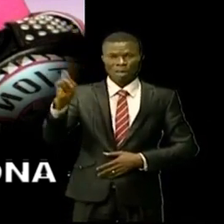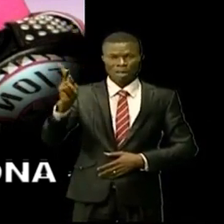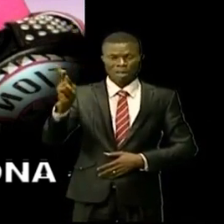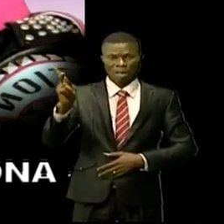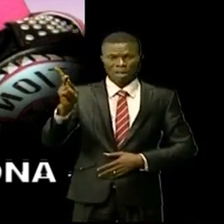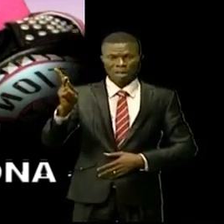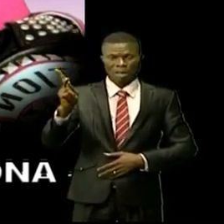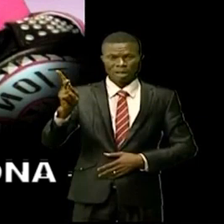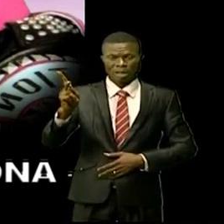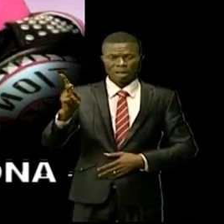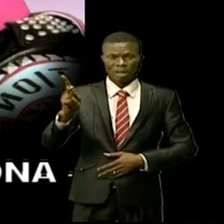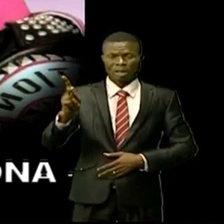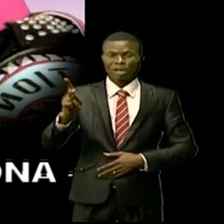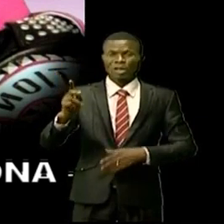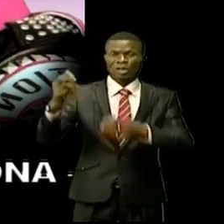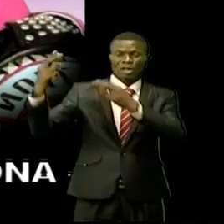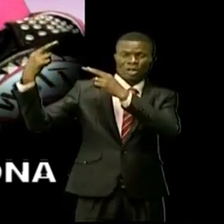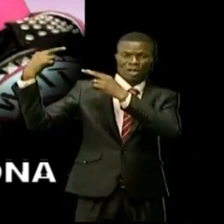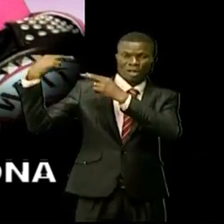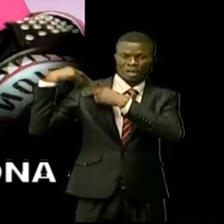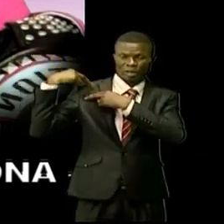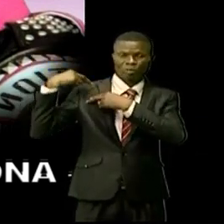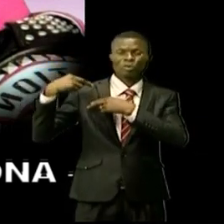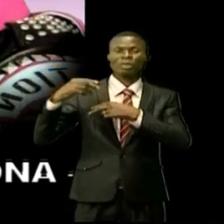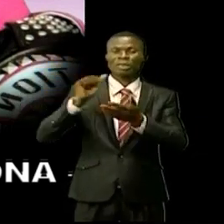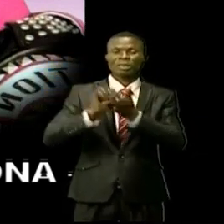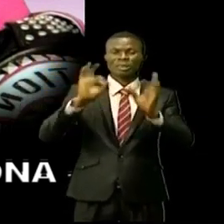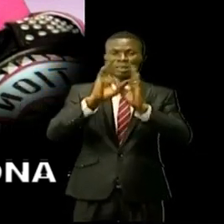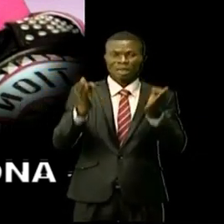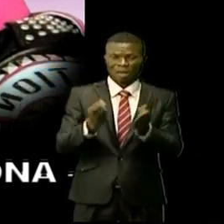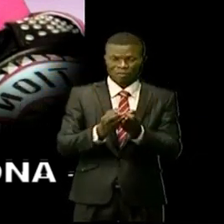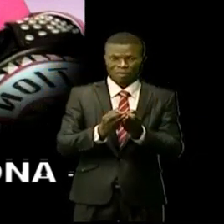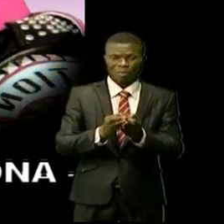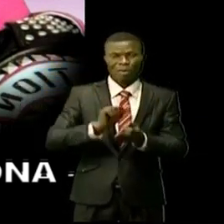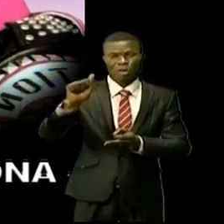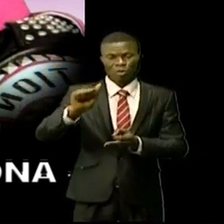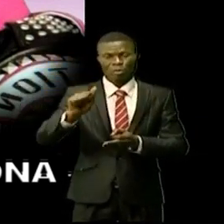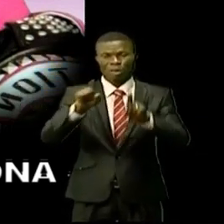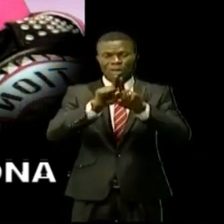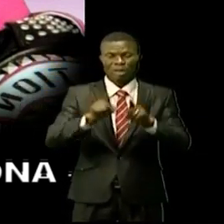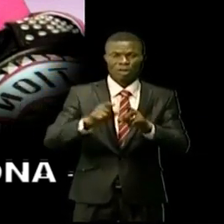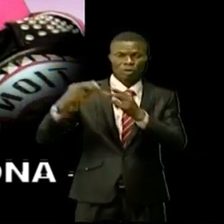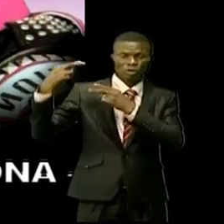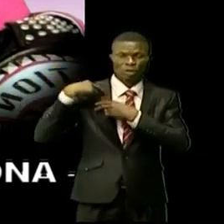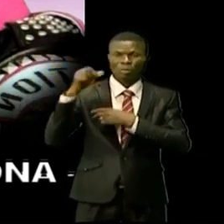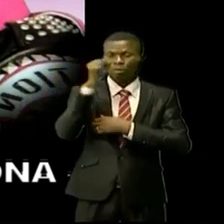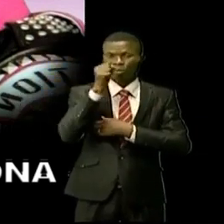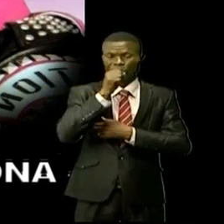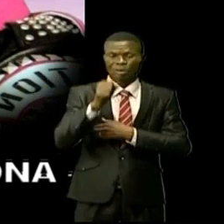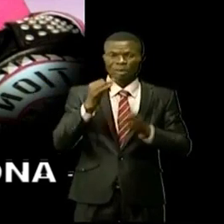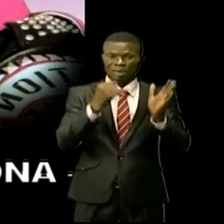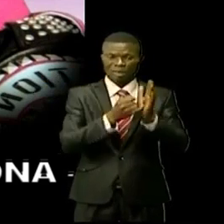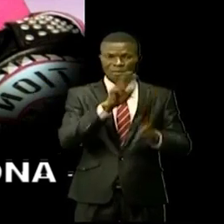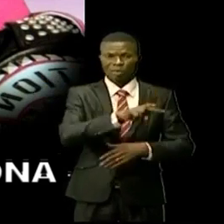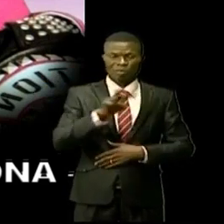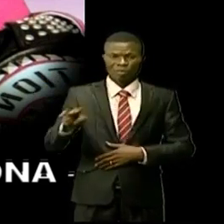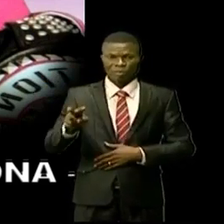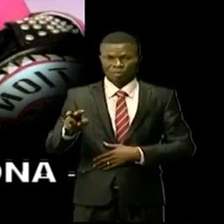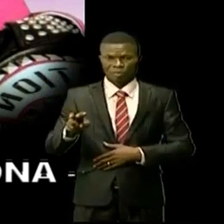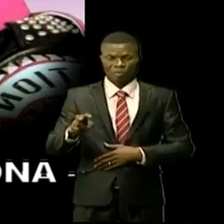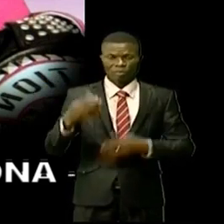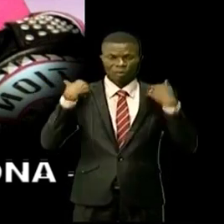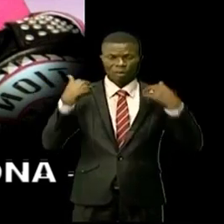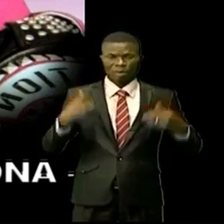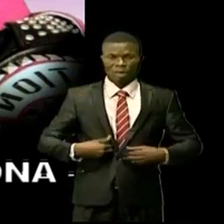la responsabilité de la famille biologique et de la famille musicale. Samedi 22 janvier 2022, 9h, levée du corps